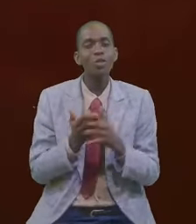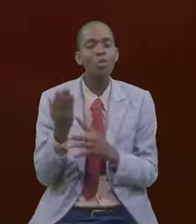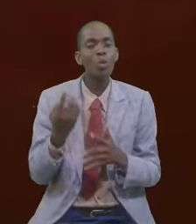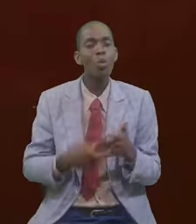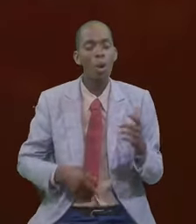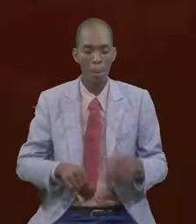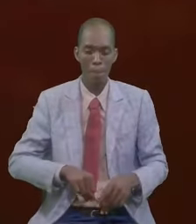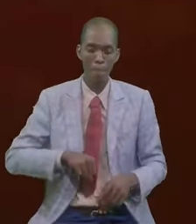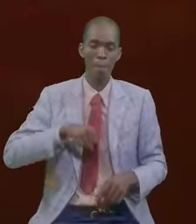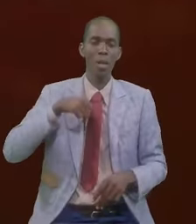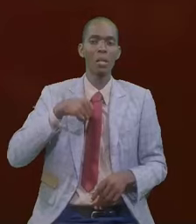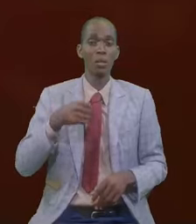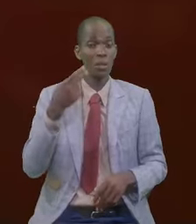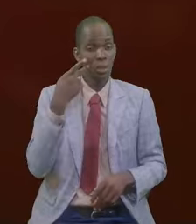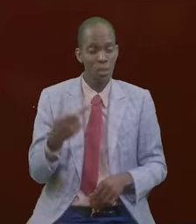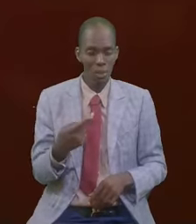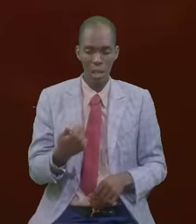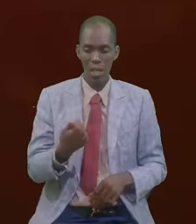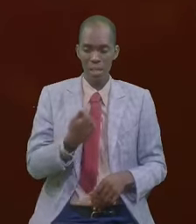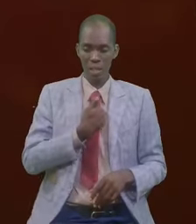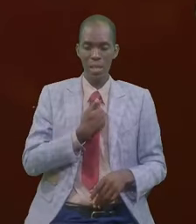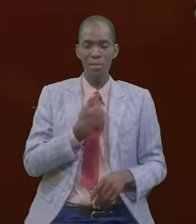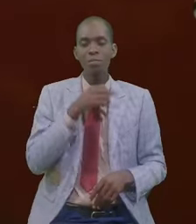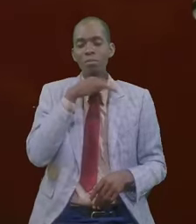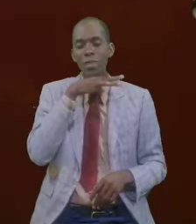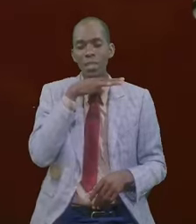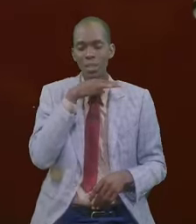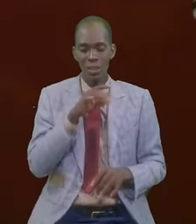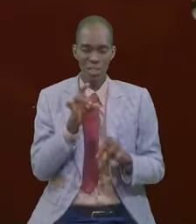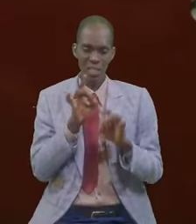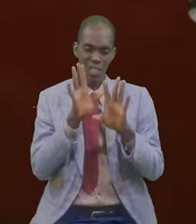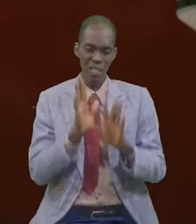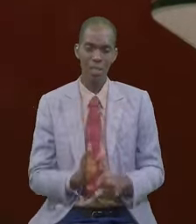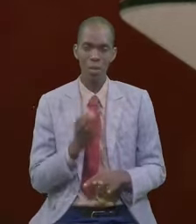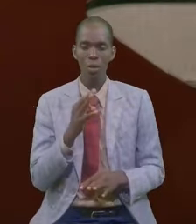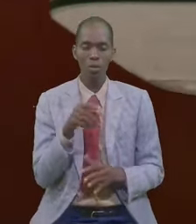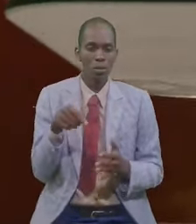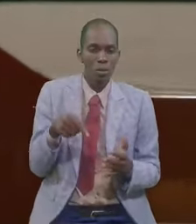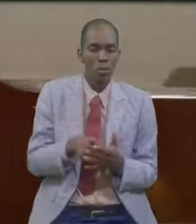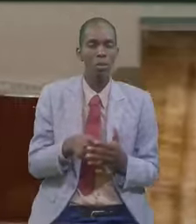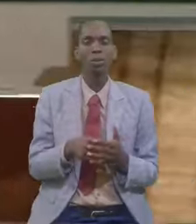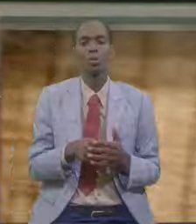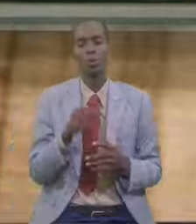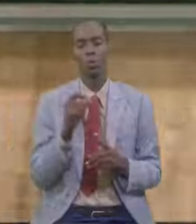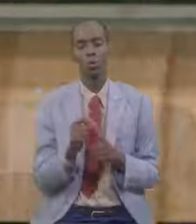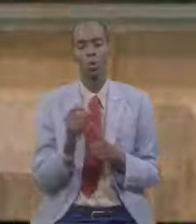Les gens sales, souillés, qui haïssent cette